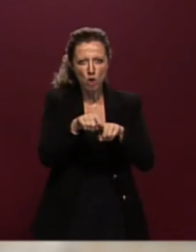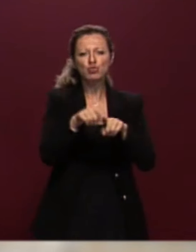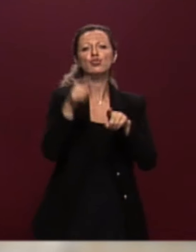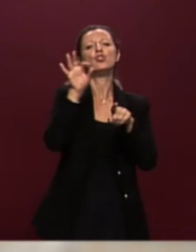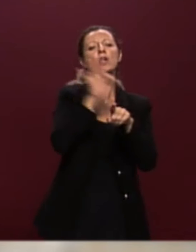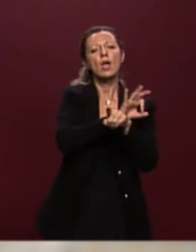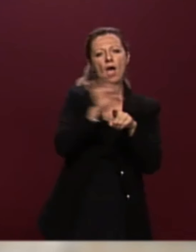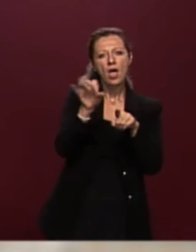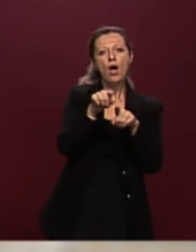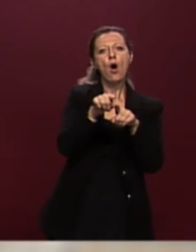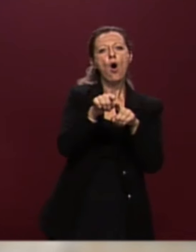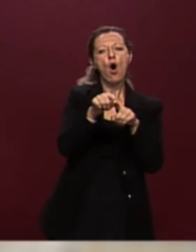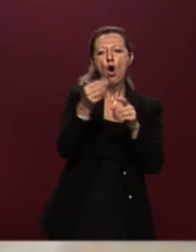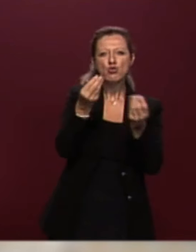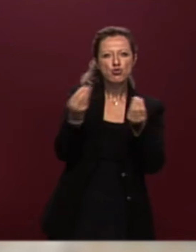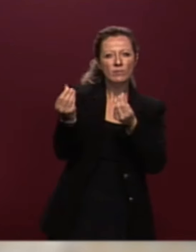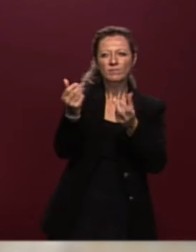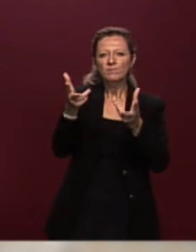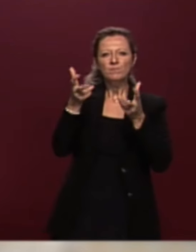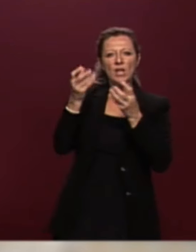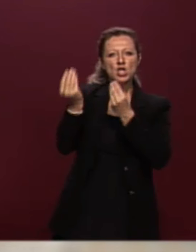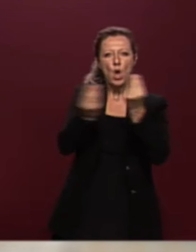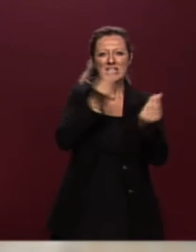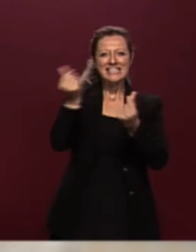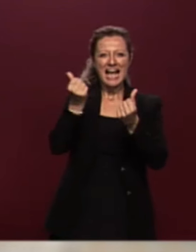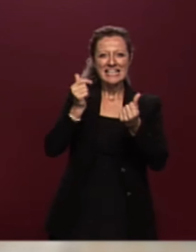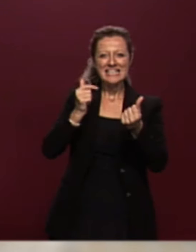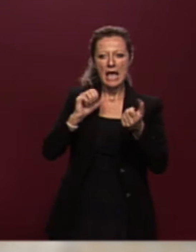sull'esposizione a sostanze cancerogene.